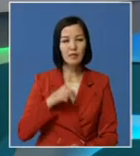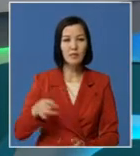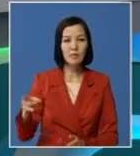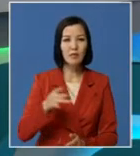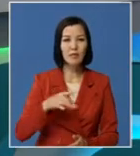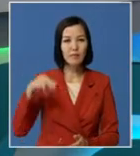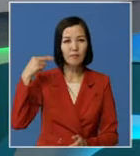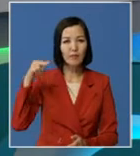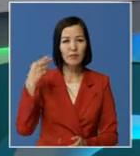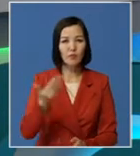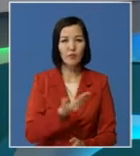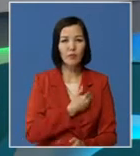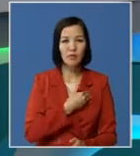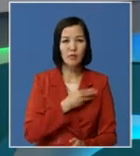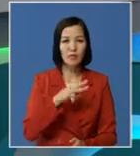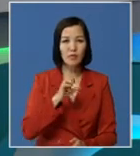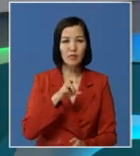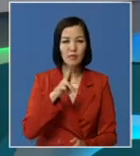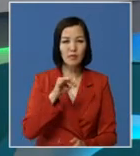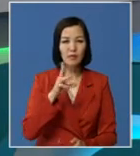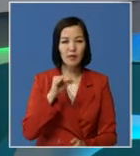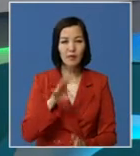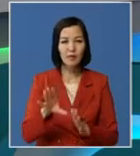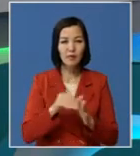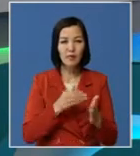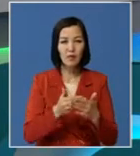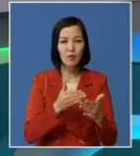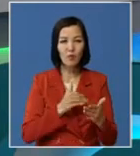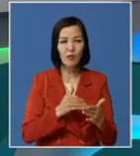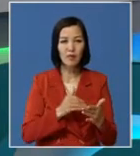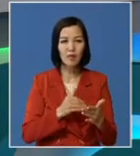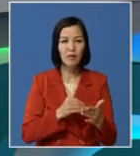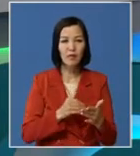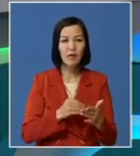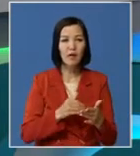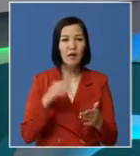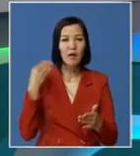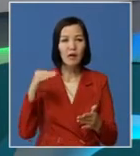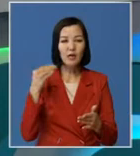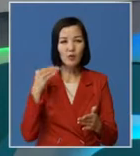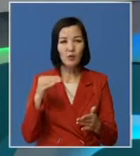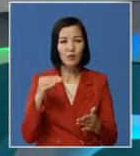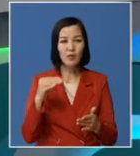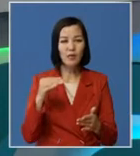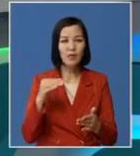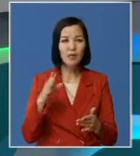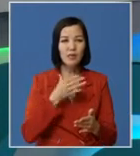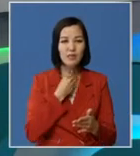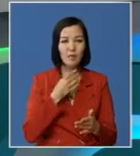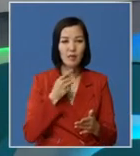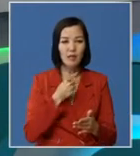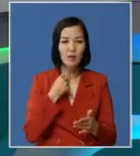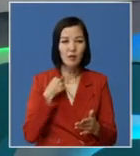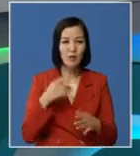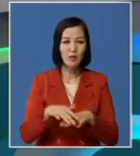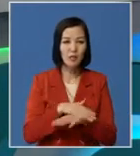Қазақстан Республикасы президенттігіне үміткер Амангелді Таспиқов сайлау алды соңғы күндері Ақтөбе, Семей, Талдырған өңірлерінде